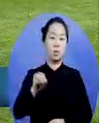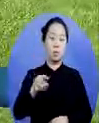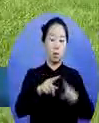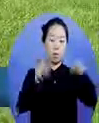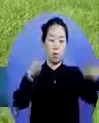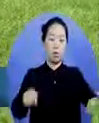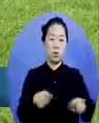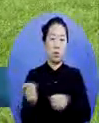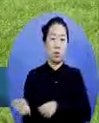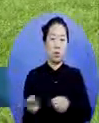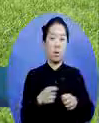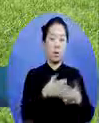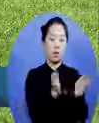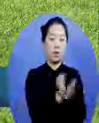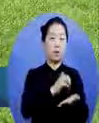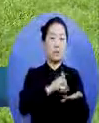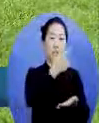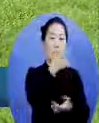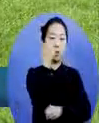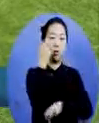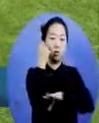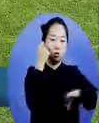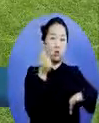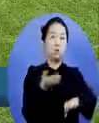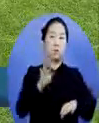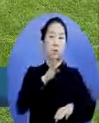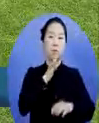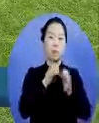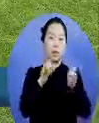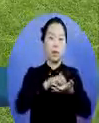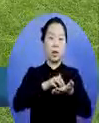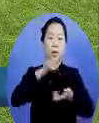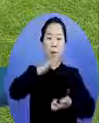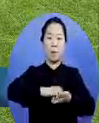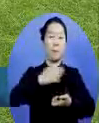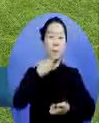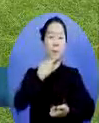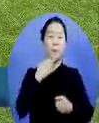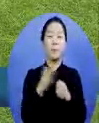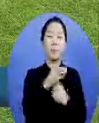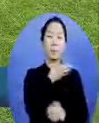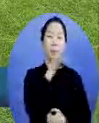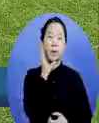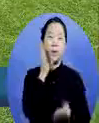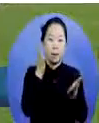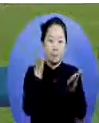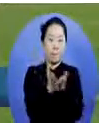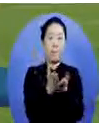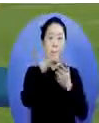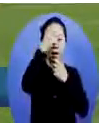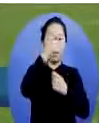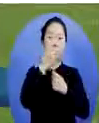타수로 넣는 경기 며 1팀의 6명이 기준이지만 인원수 제한 없이 경기를 즐길 수 있어 노인들을 위한 최적의